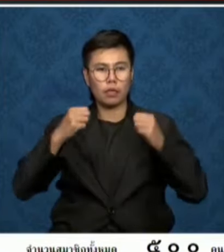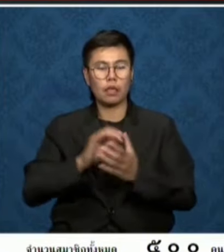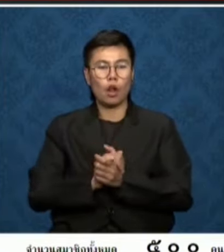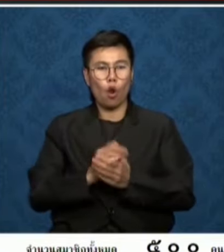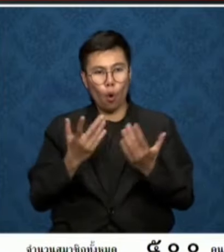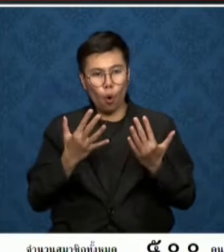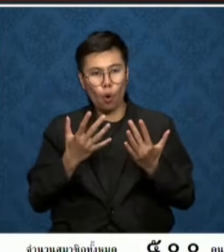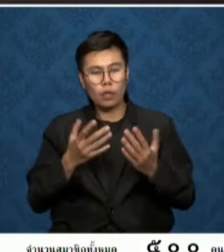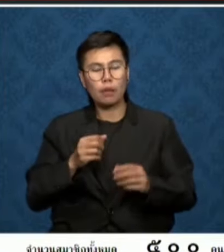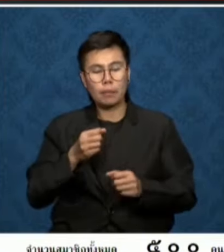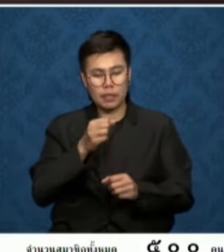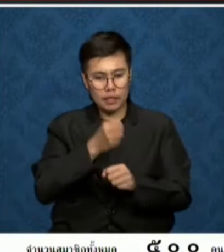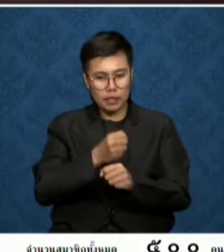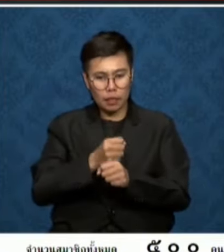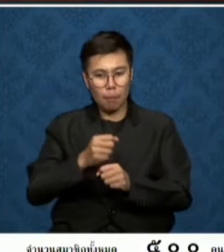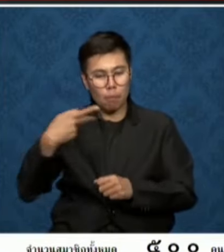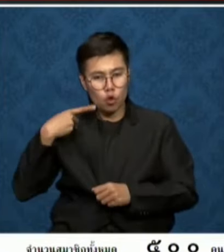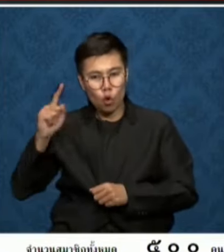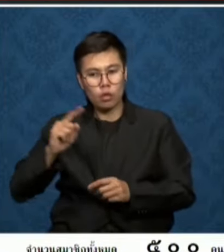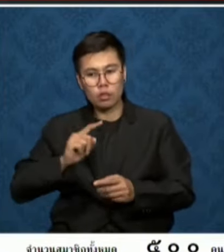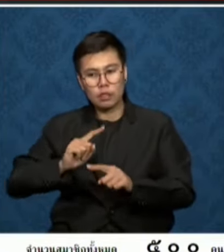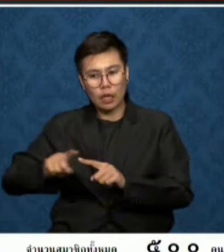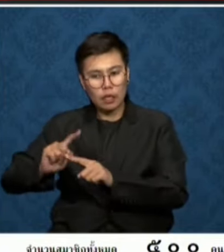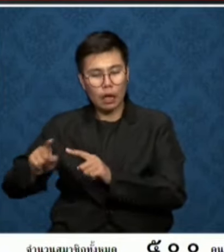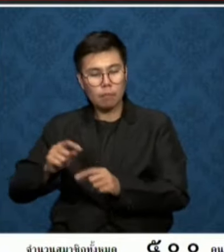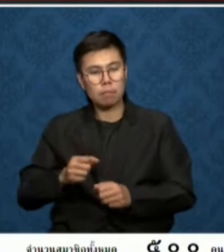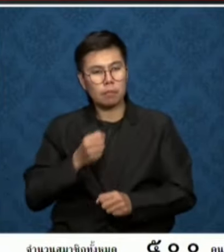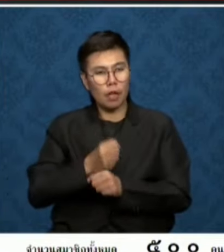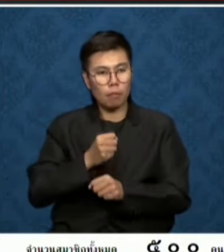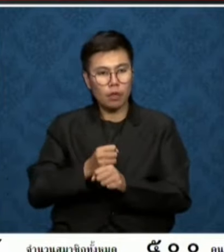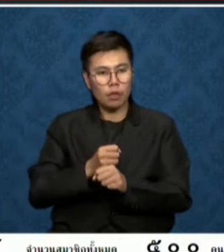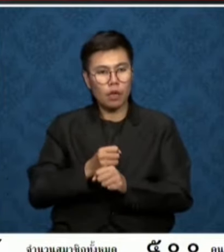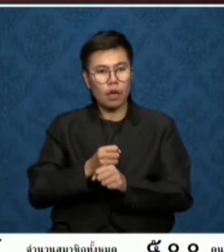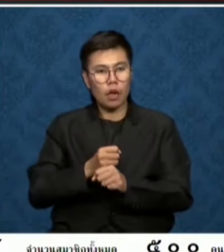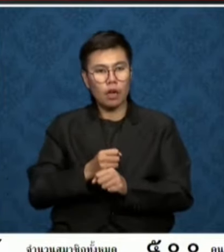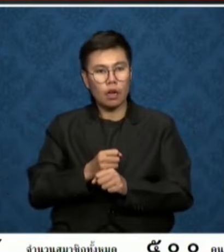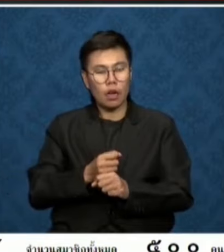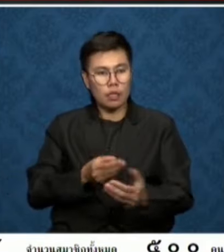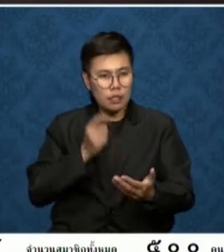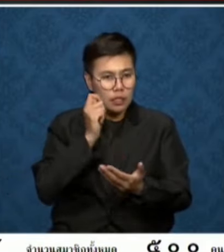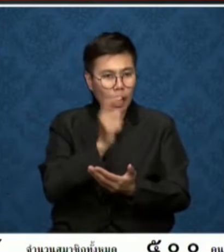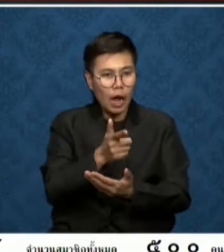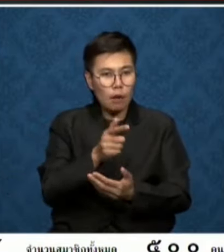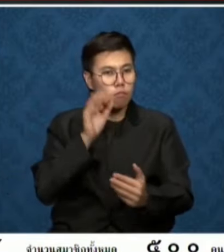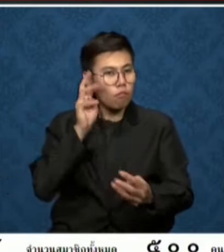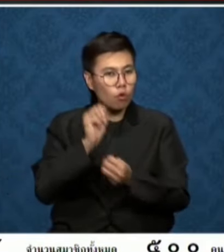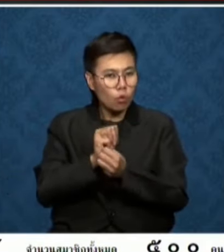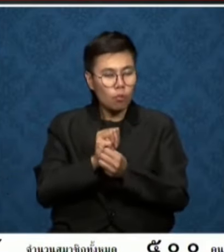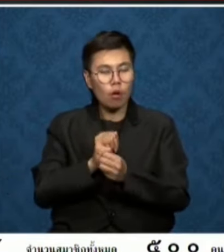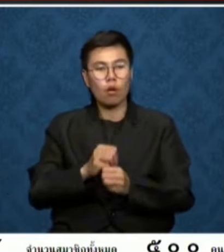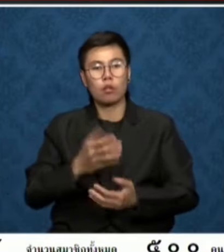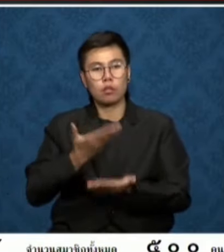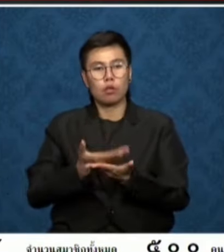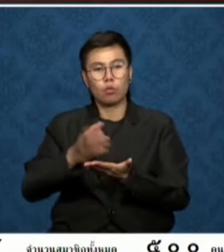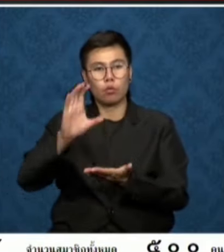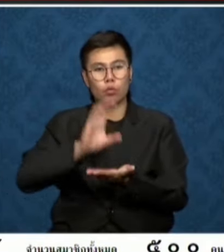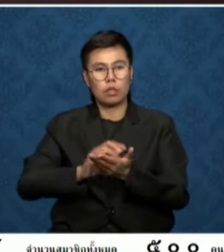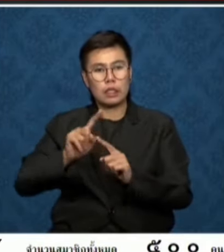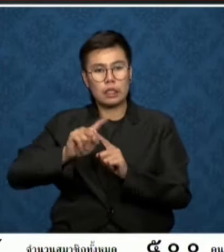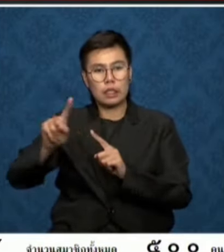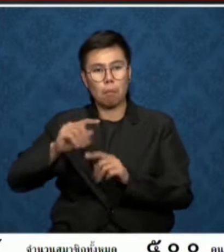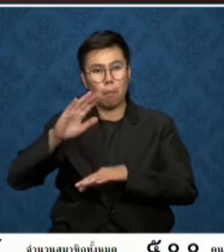ปใช้ให้เกิดประโยชน์รวมไปถึงให้ถูกวัตถุประสงค์จริงๆอีกหลายกองทุนครับกองทุนแรกที่ผมอยากจะพูดถึงนะครับคือก